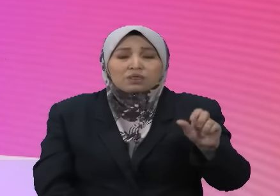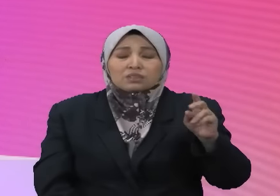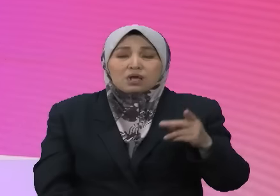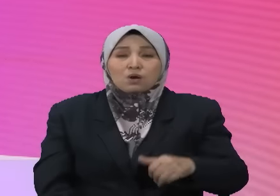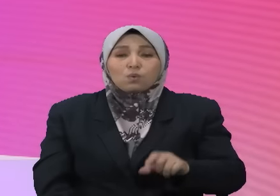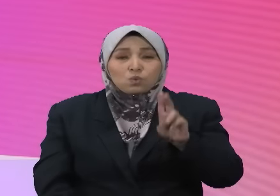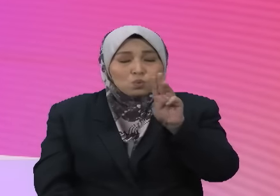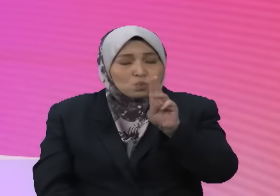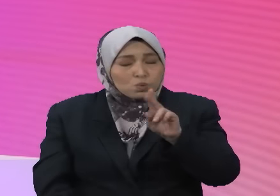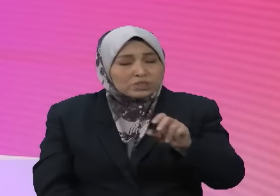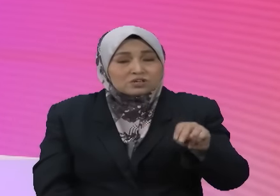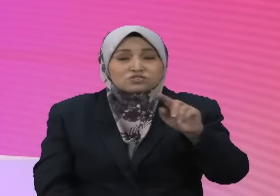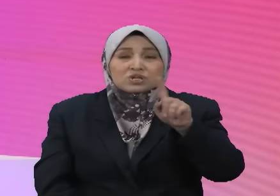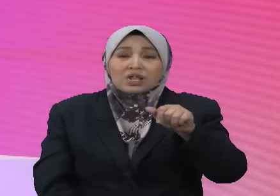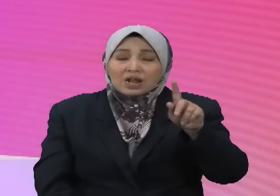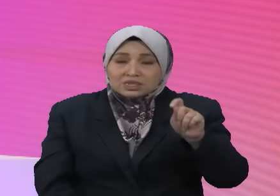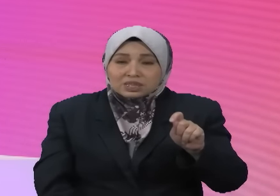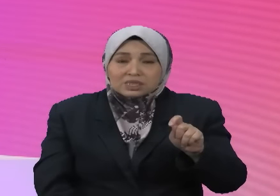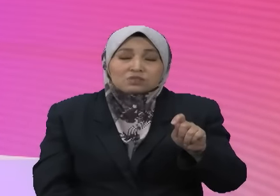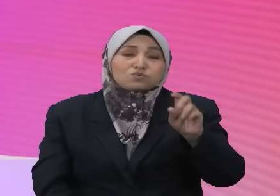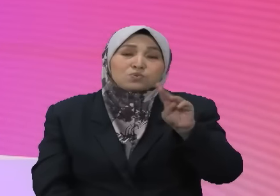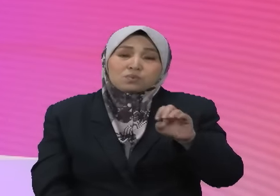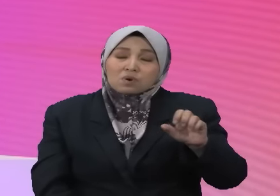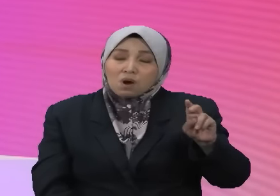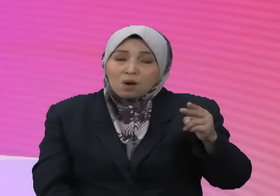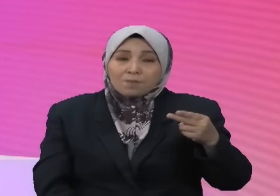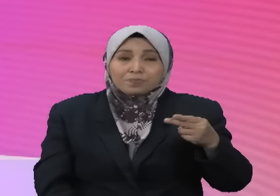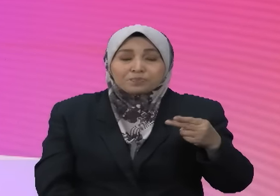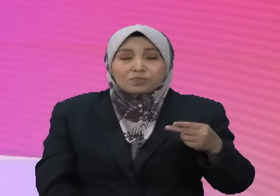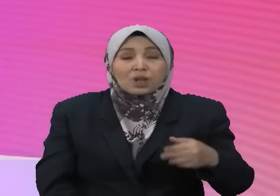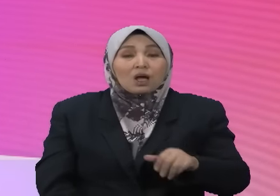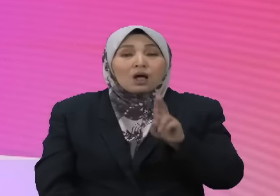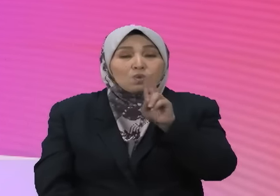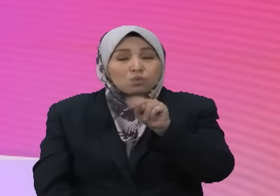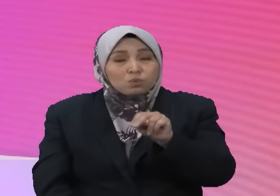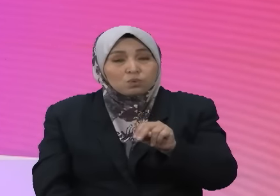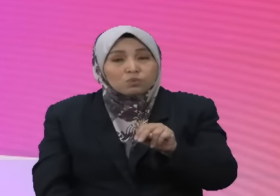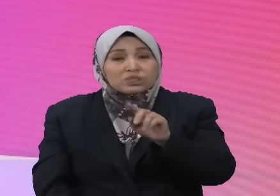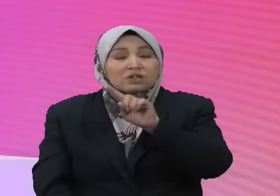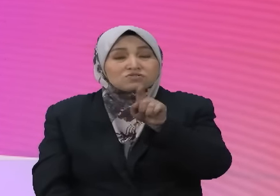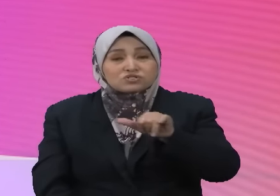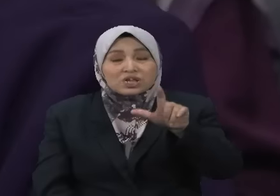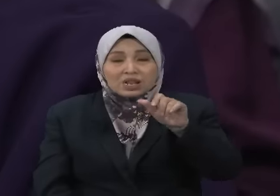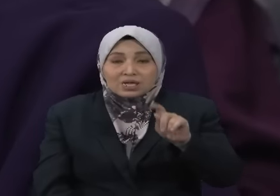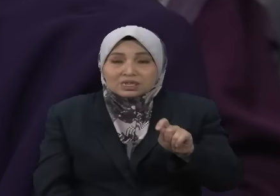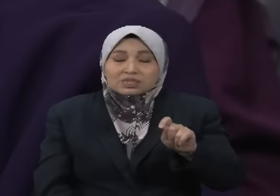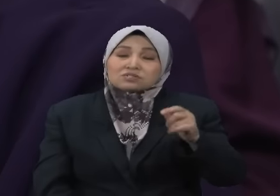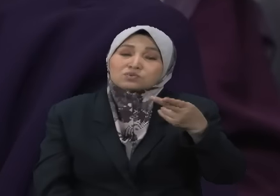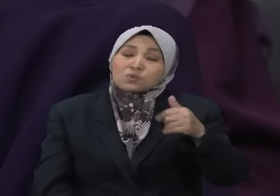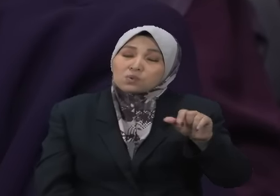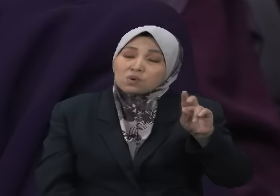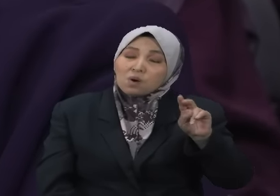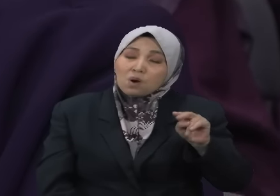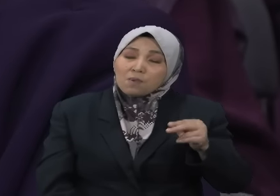sebut unzilat surah sekali lagi unzilat